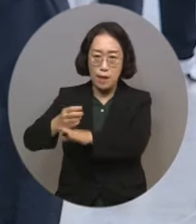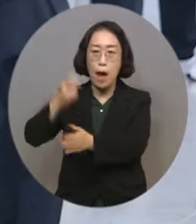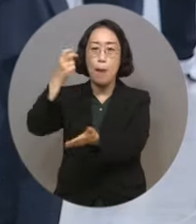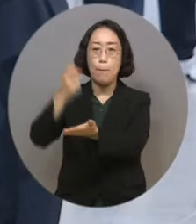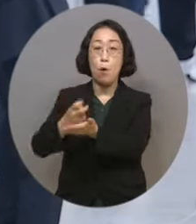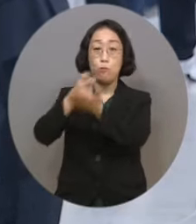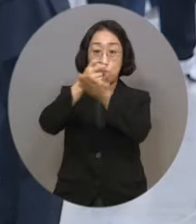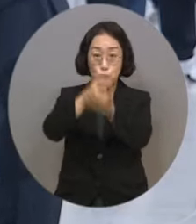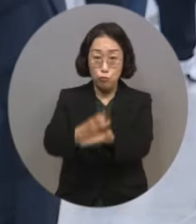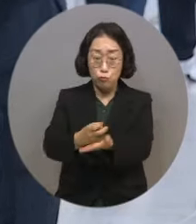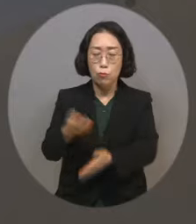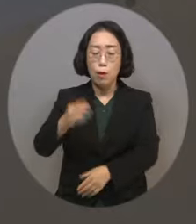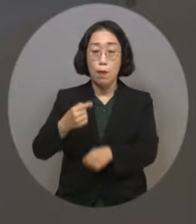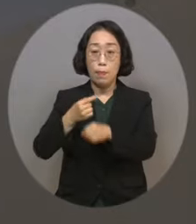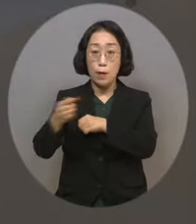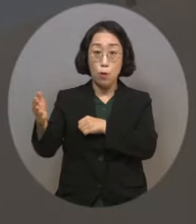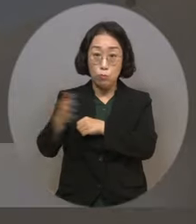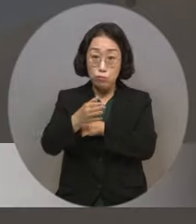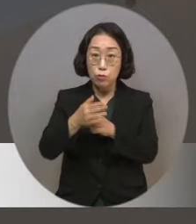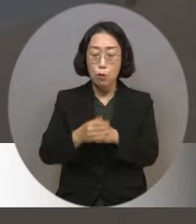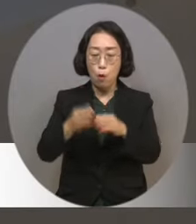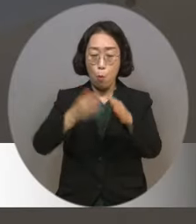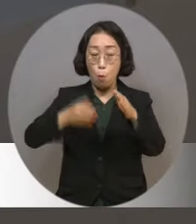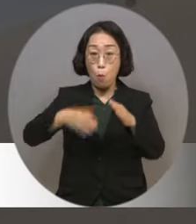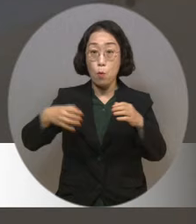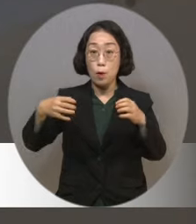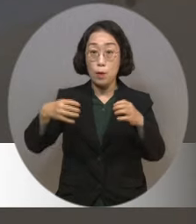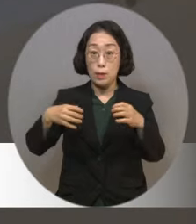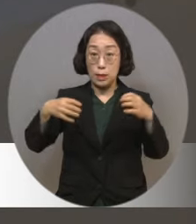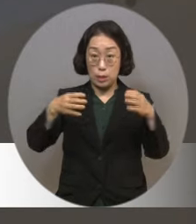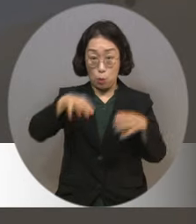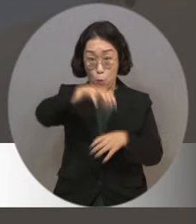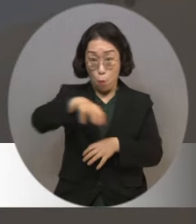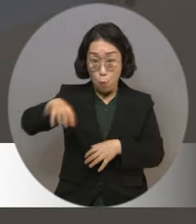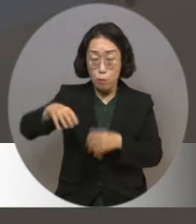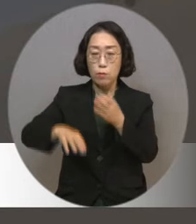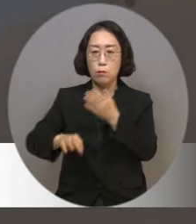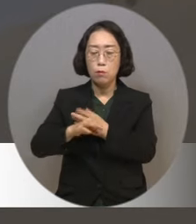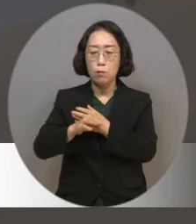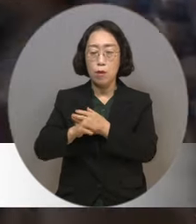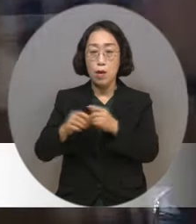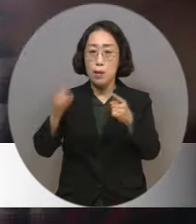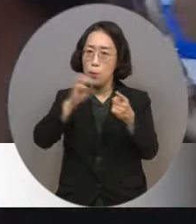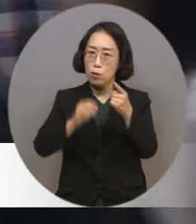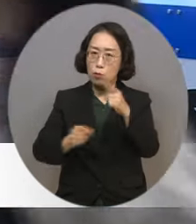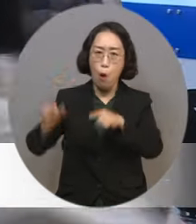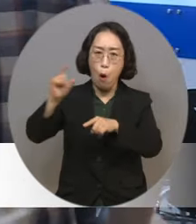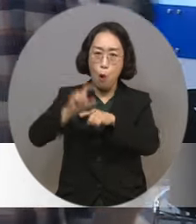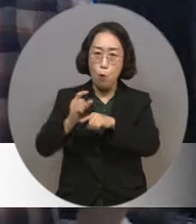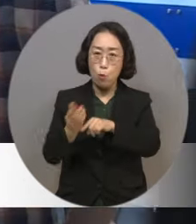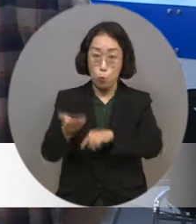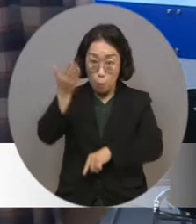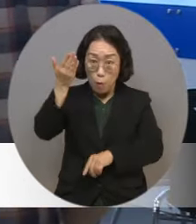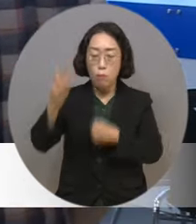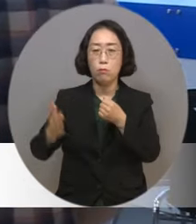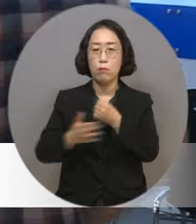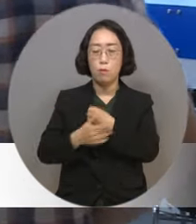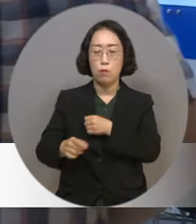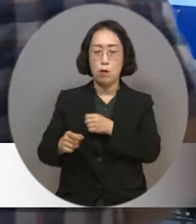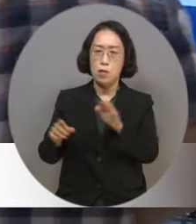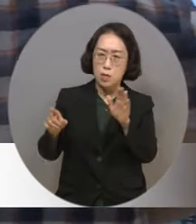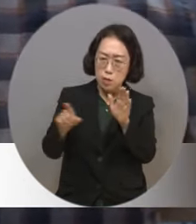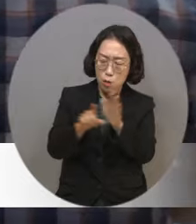있는데요. 내년부터 공공기관의 의무 구매 비율이 증가하는 만큼 생산품의 신뢰도를 높이고 공공기관